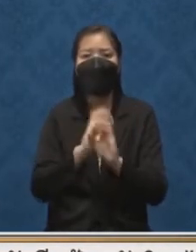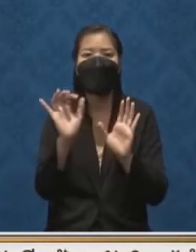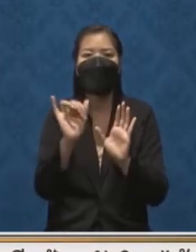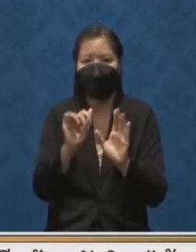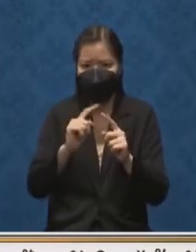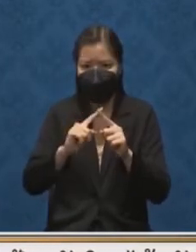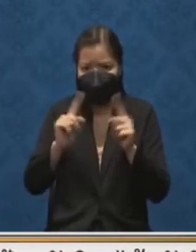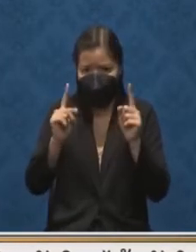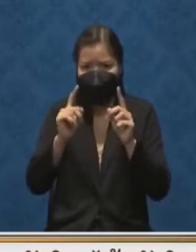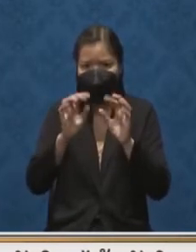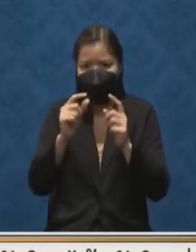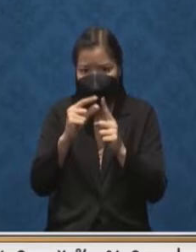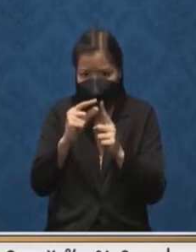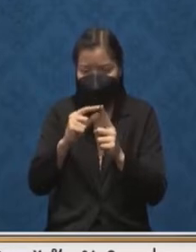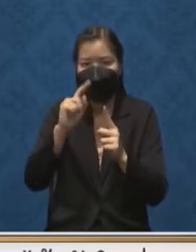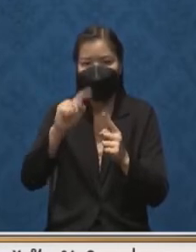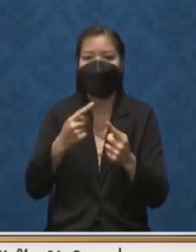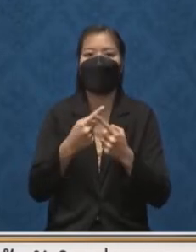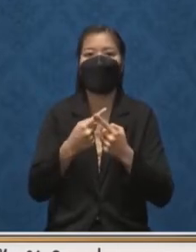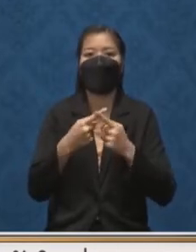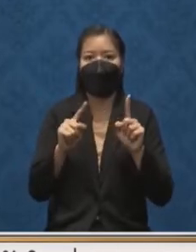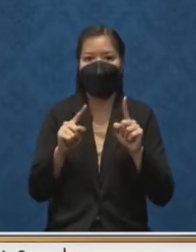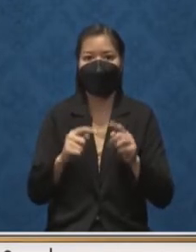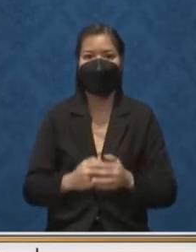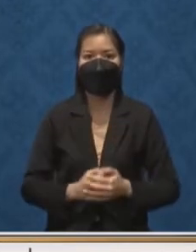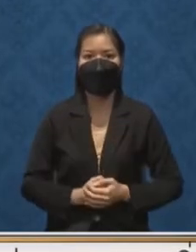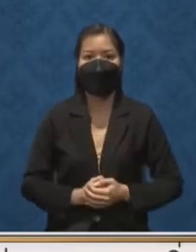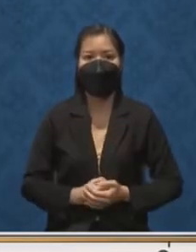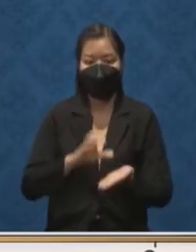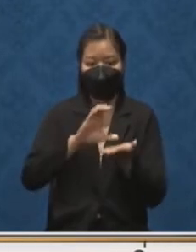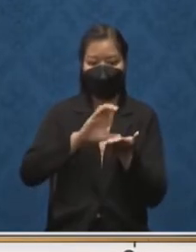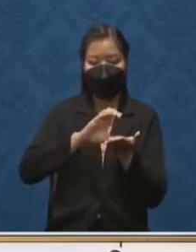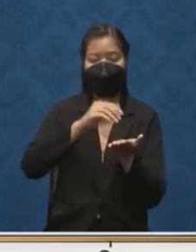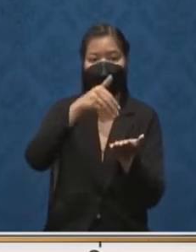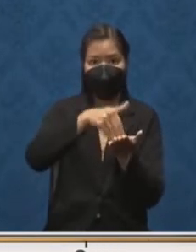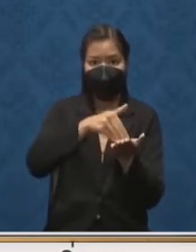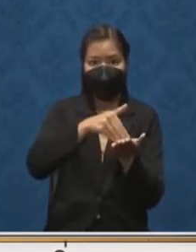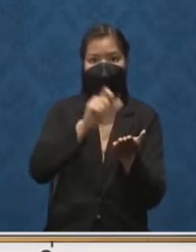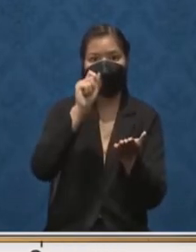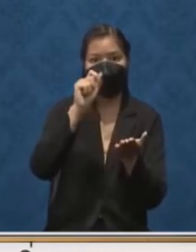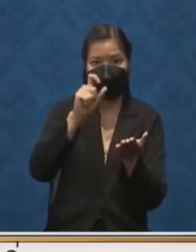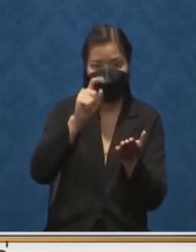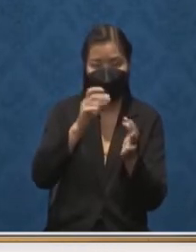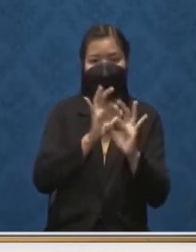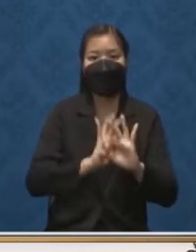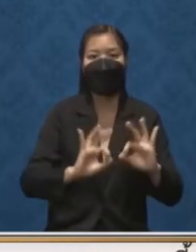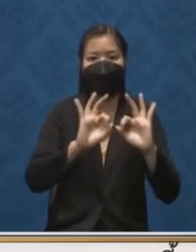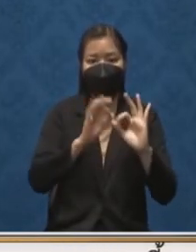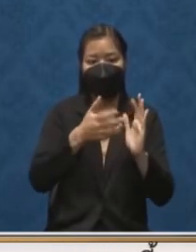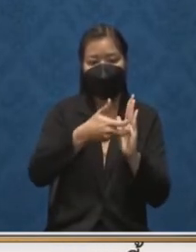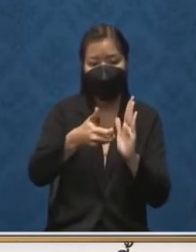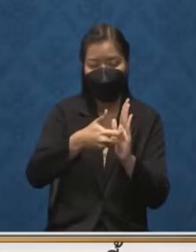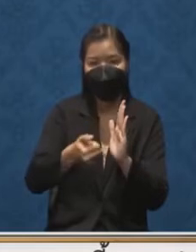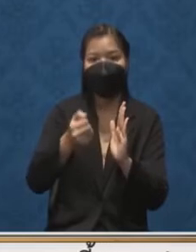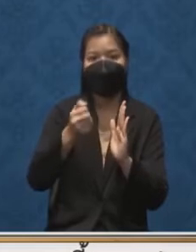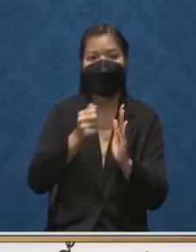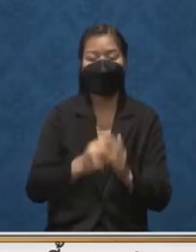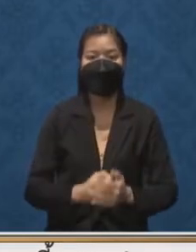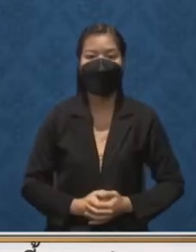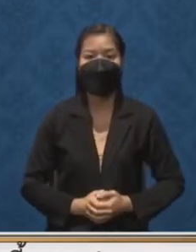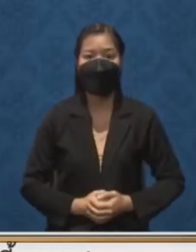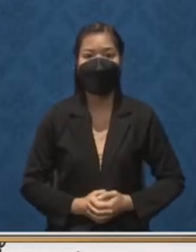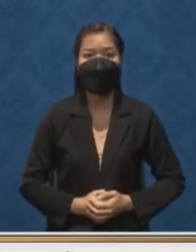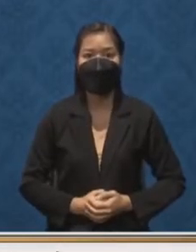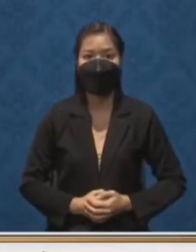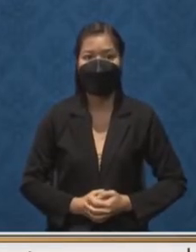แต่ต้องแตกต่างอัที่สองกคือเป็กรณีฉุกเฉิน หอจำเป็นนะครับที่นี้พอท่ประทาน